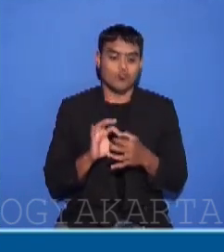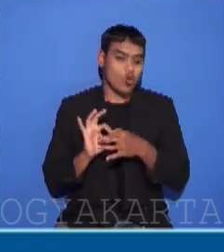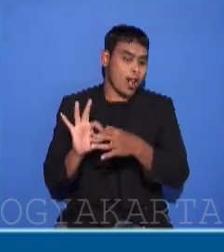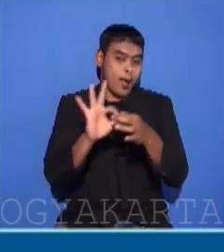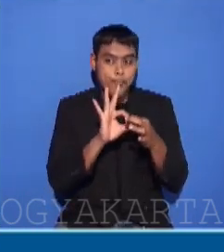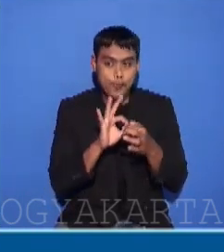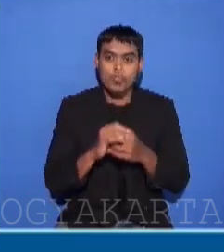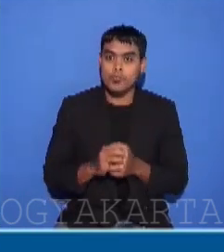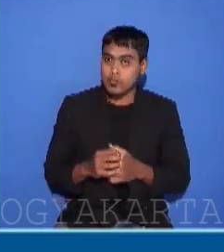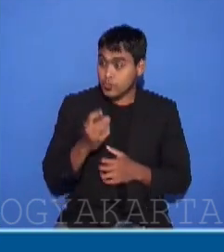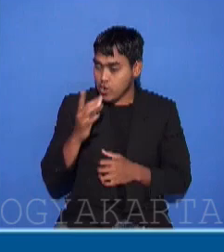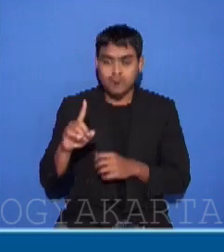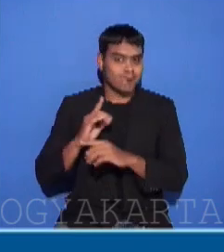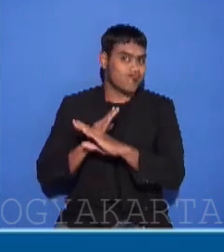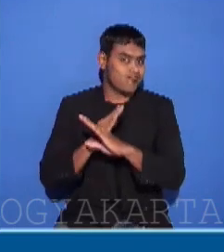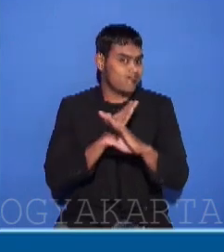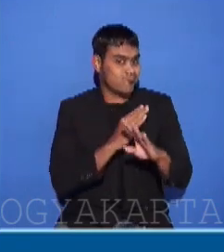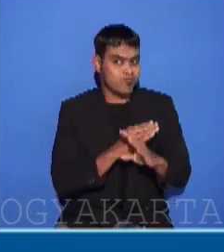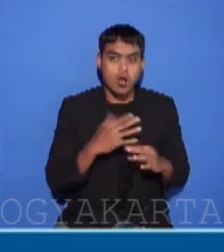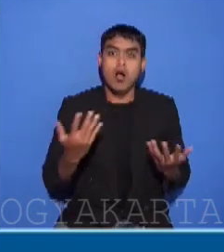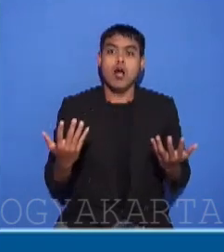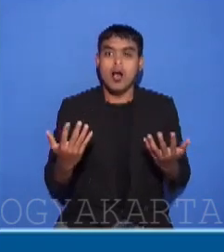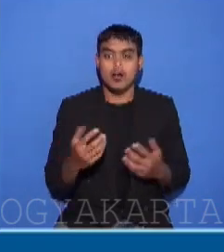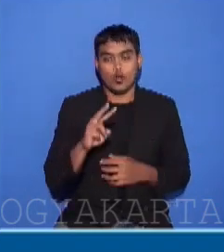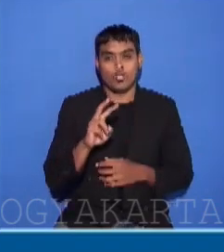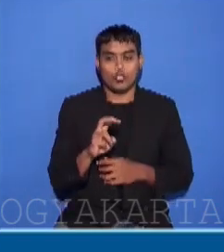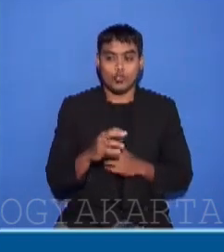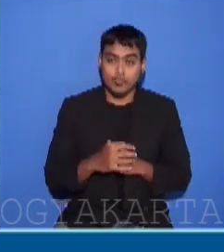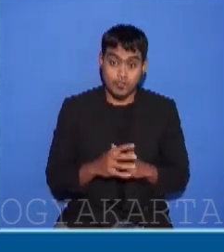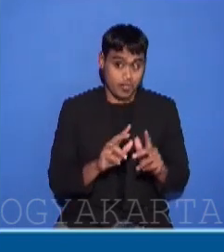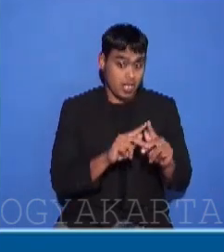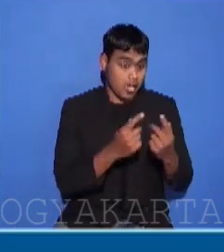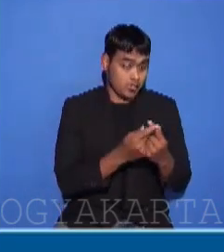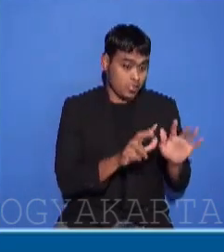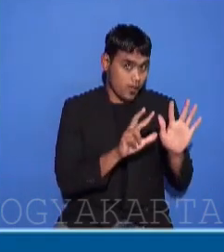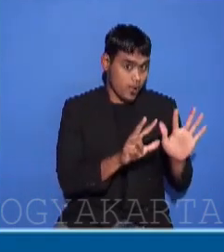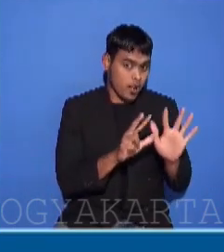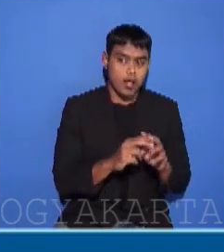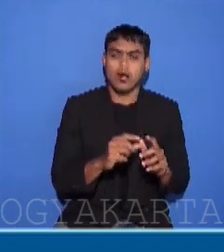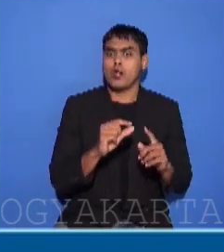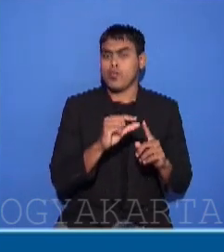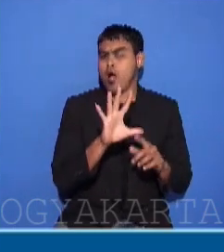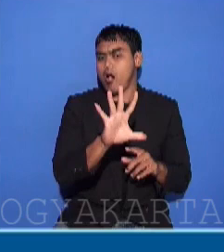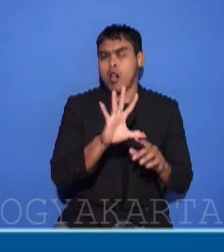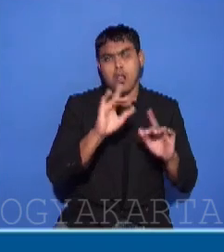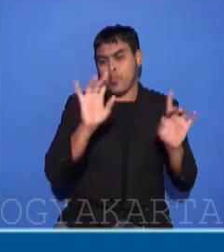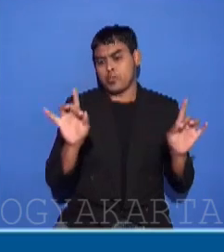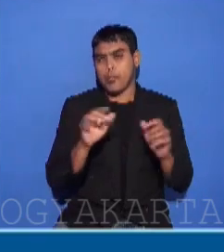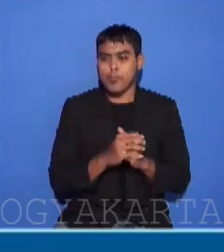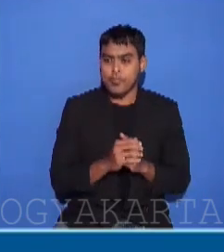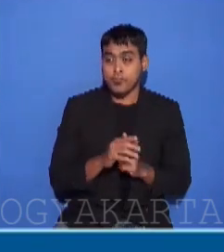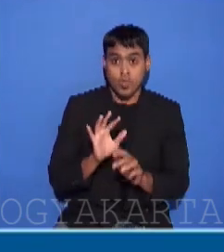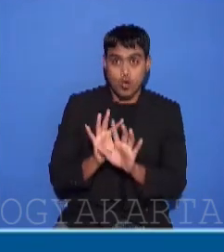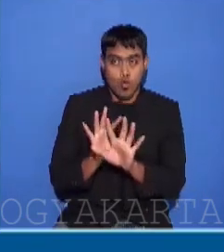babagan Anti Kekerasan sawawis kangge kelas 8 asiling P5 Ugi benten-benten Wiwit saking bergod